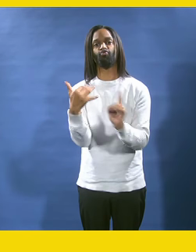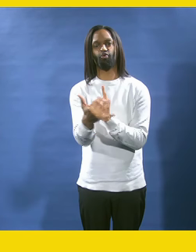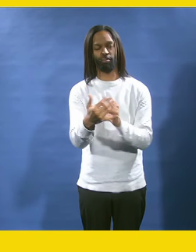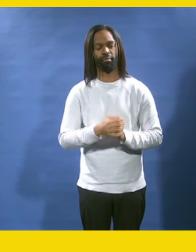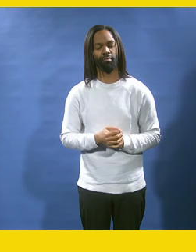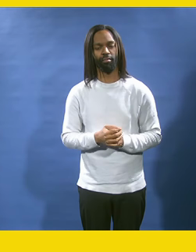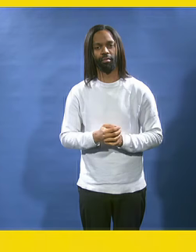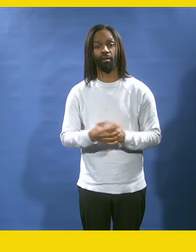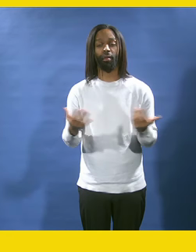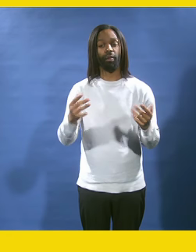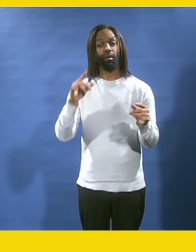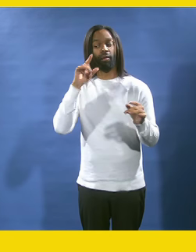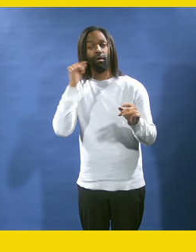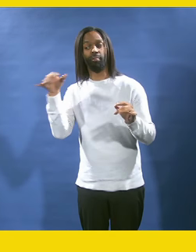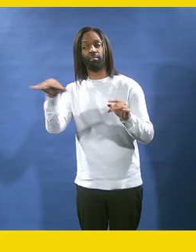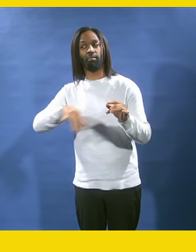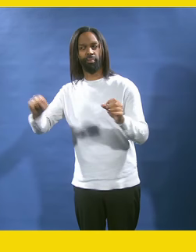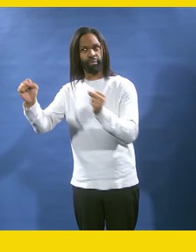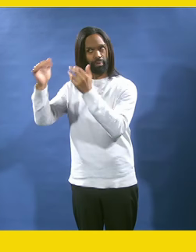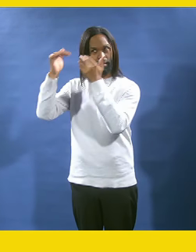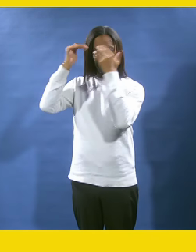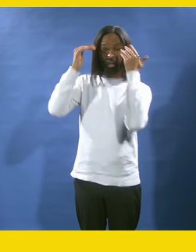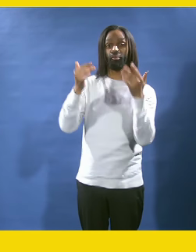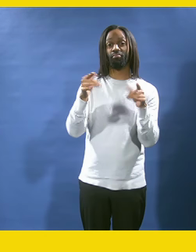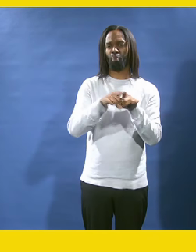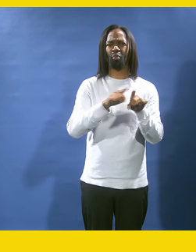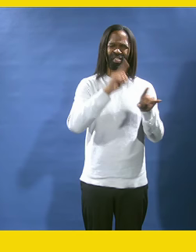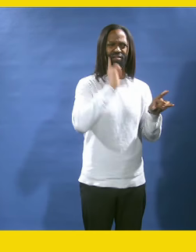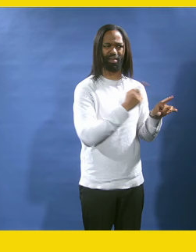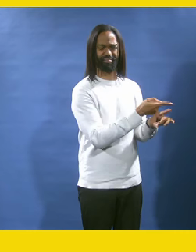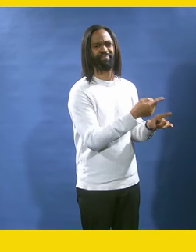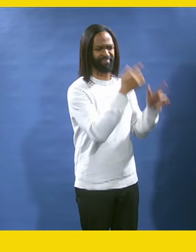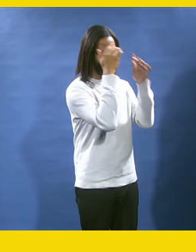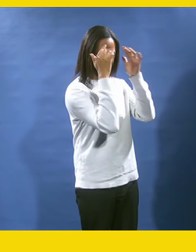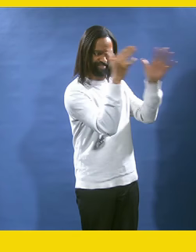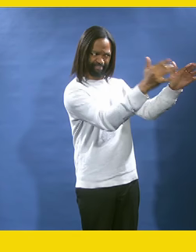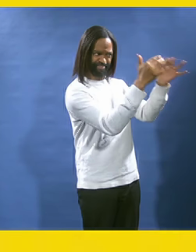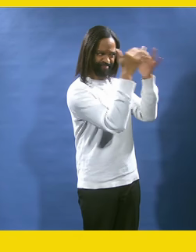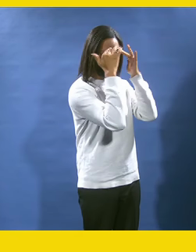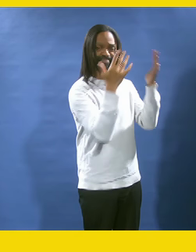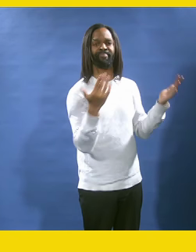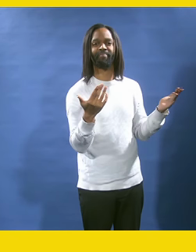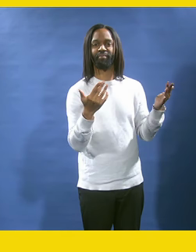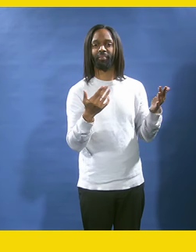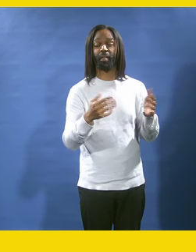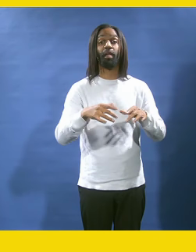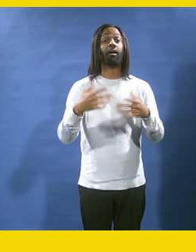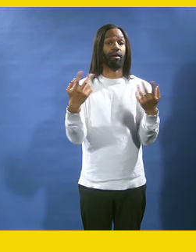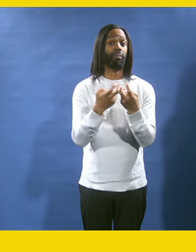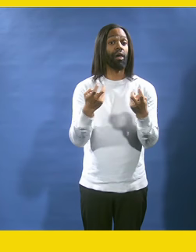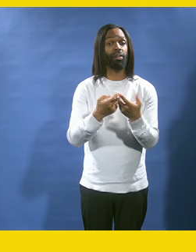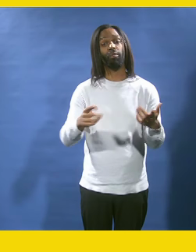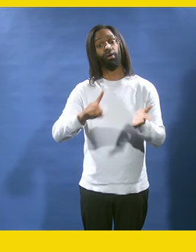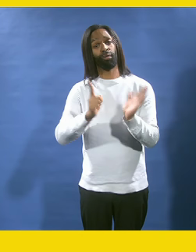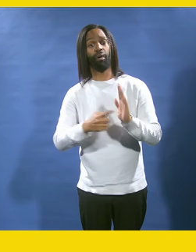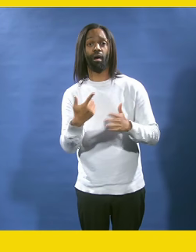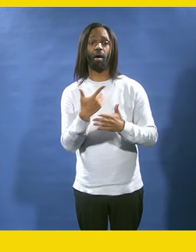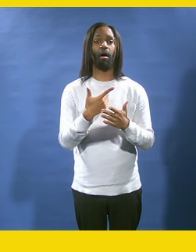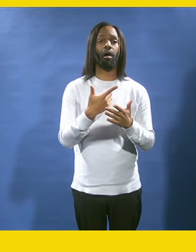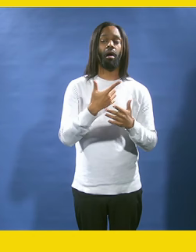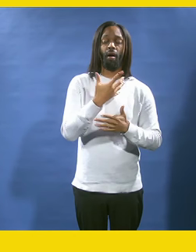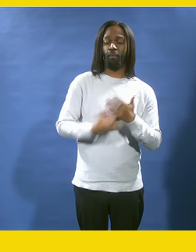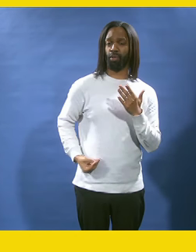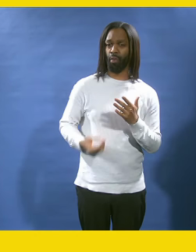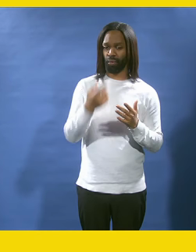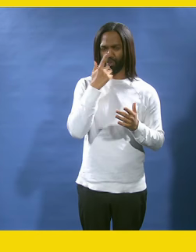hommes, mais aussi de certaines femmes, et j'en veux ainsi la remise en cause quelquefois du droit à l'avortement, la remise en cause